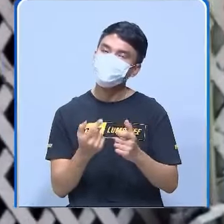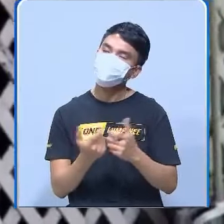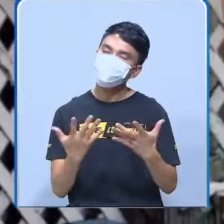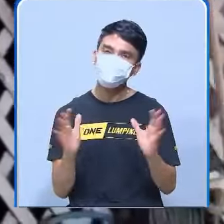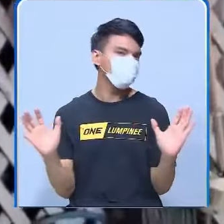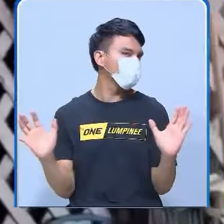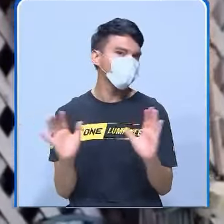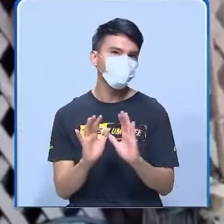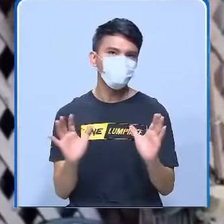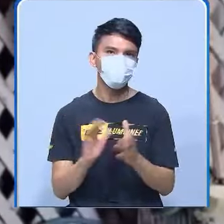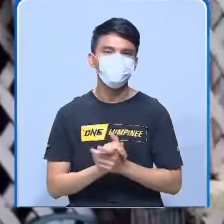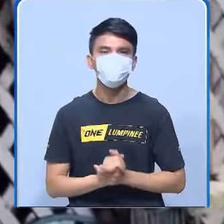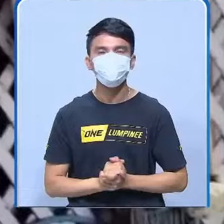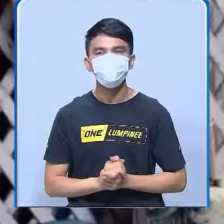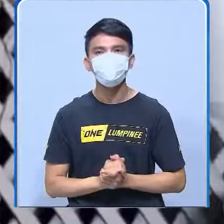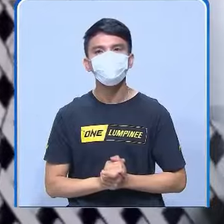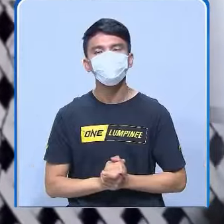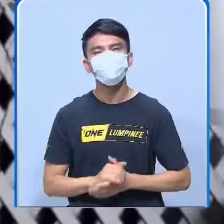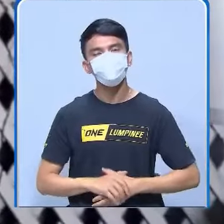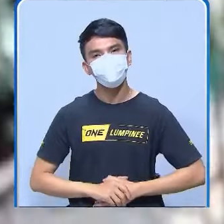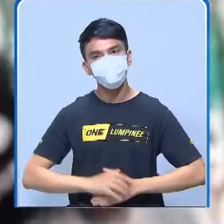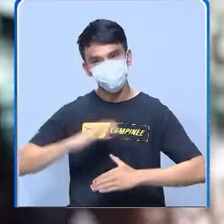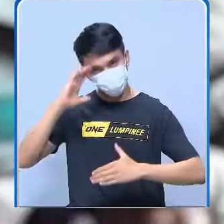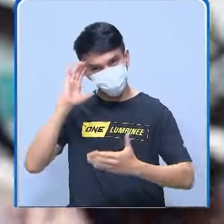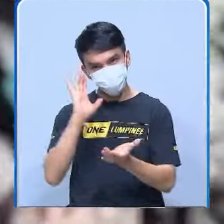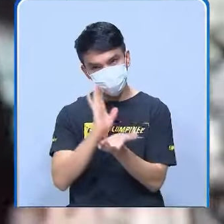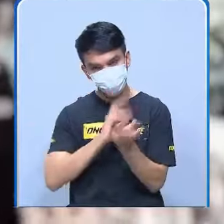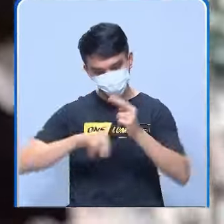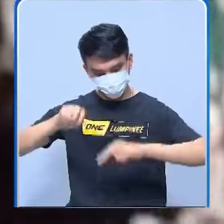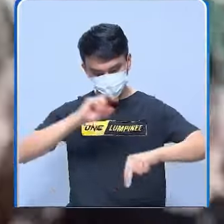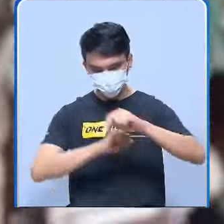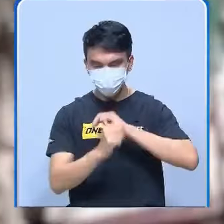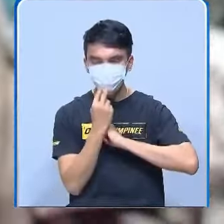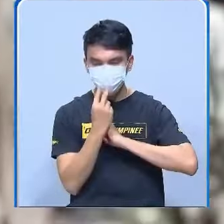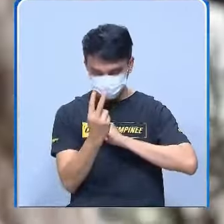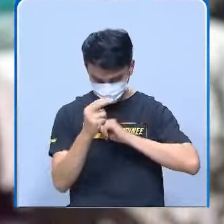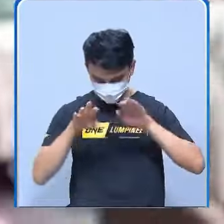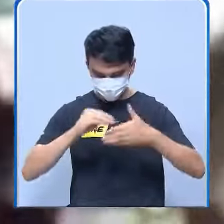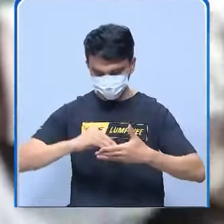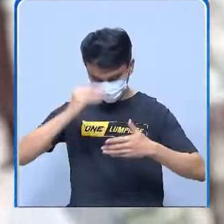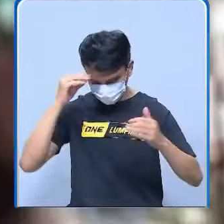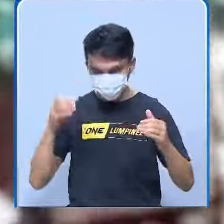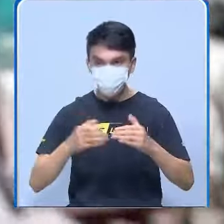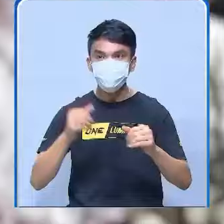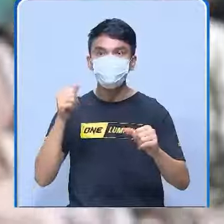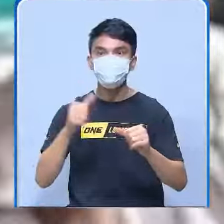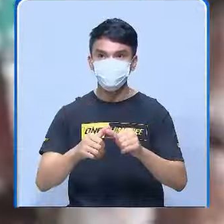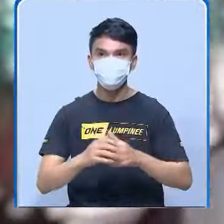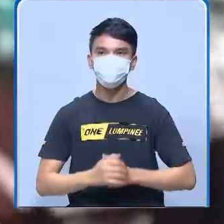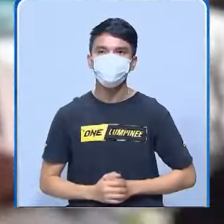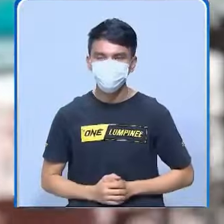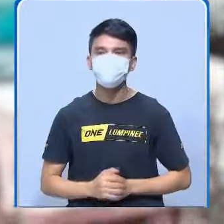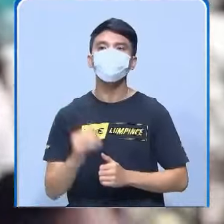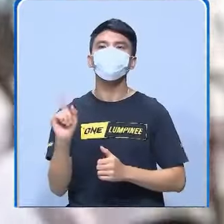หรอกอคือหลังจากนี้เนี่ยตำรวจก็จะออกตรวจตามจุดเสียงนะคะที่มีนักเรียนไปรวมกลุ่มกันจำนวนมากโดยเฉพาะ